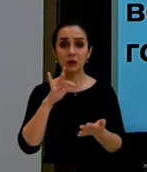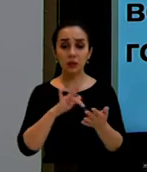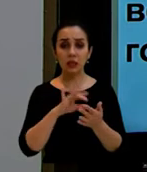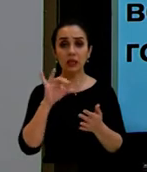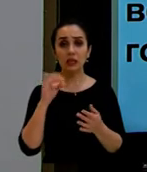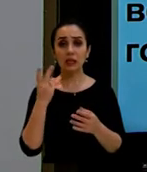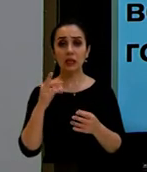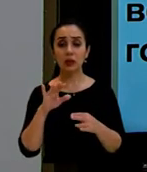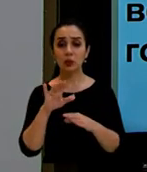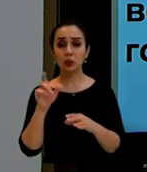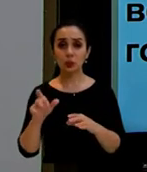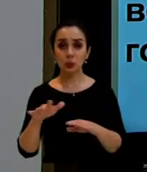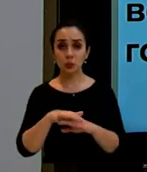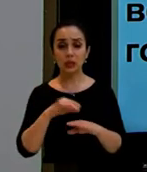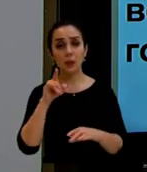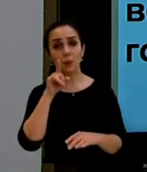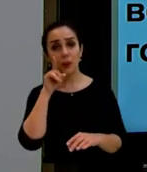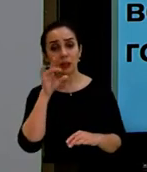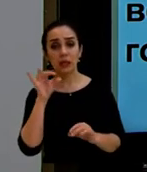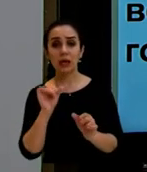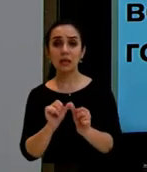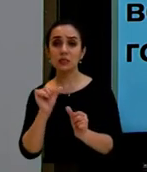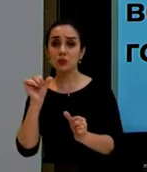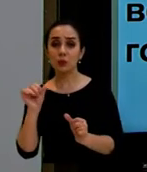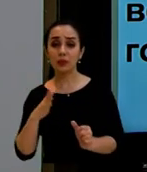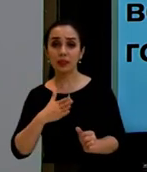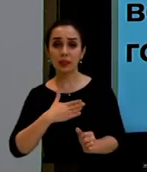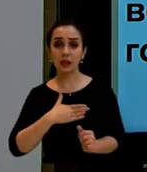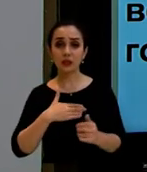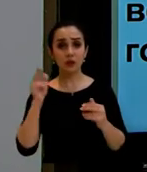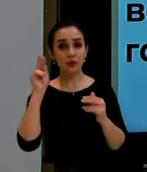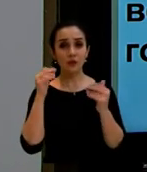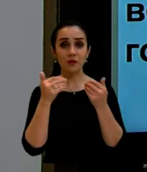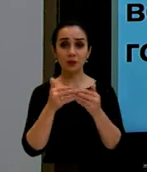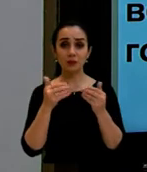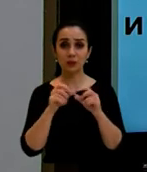для людей, и для молодых, особенно для наших выпускников.